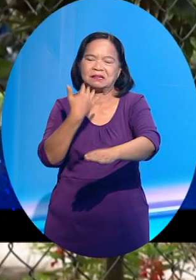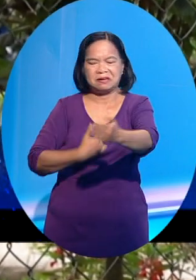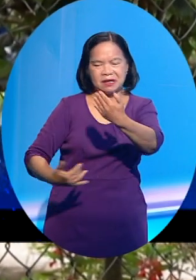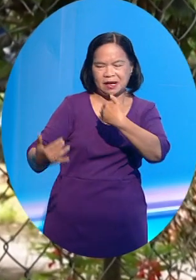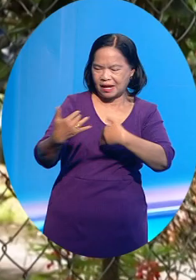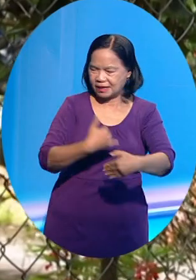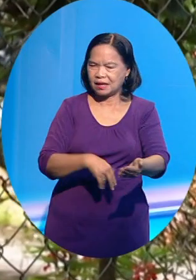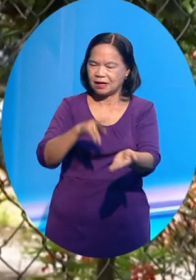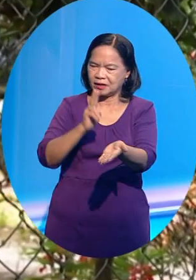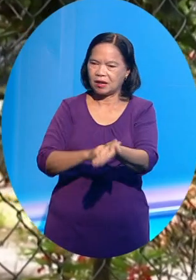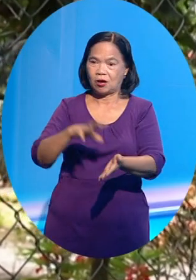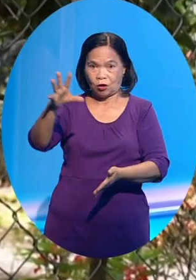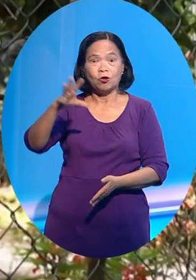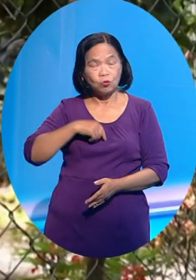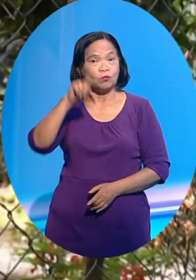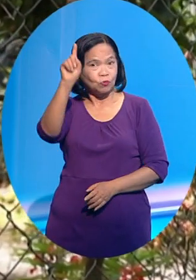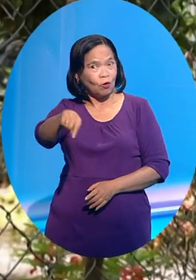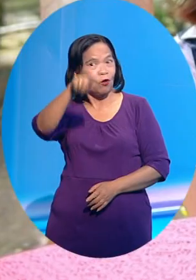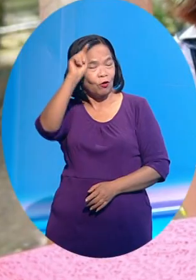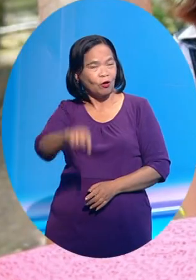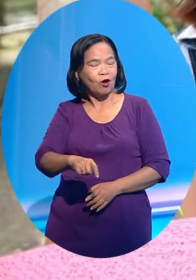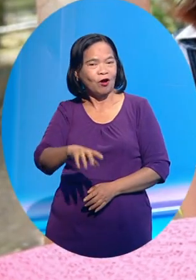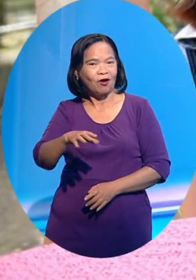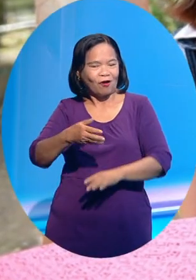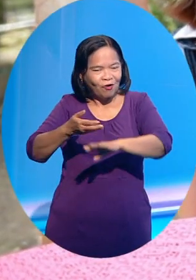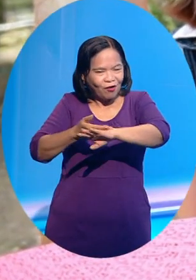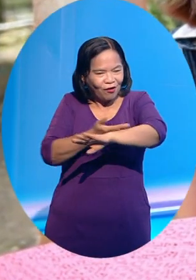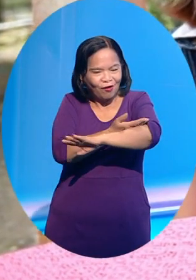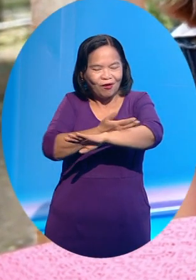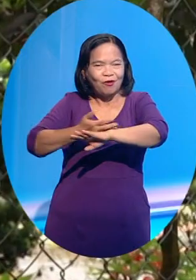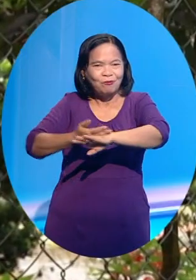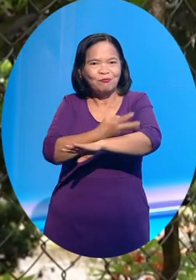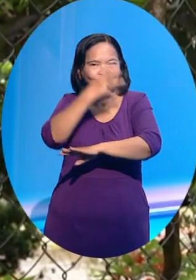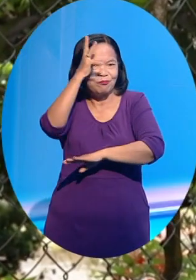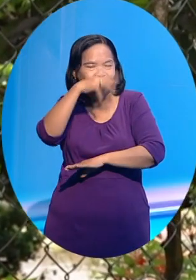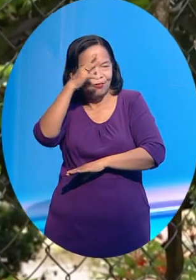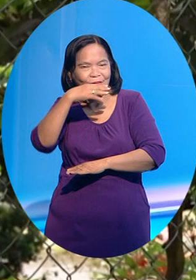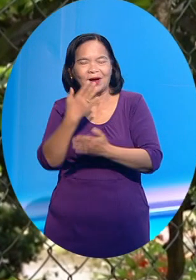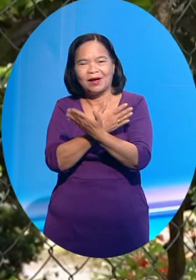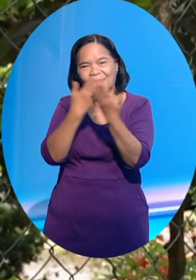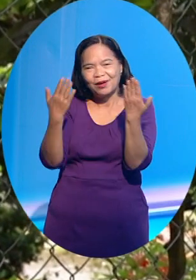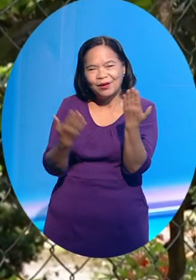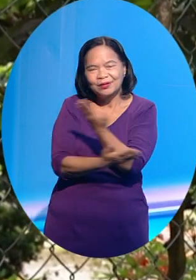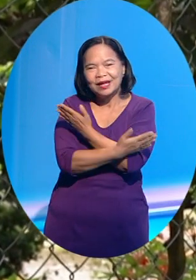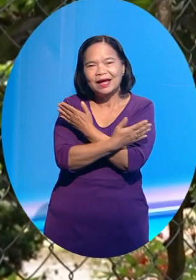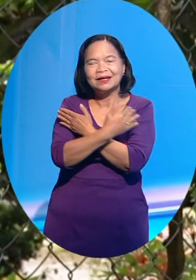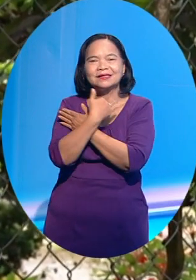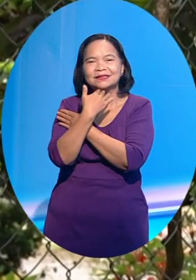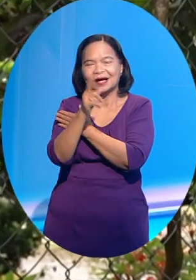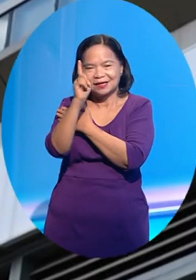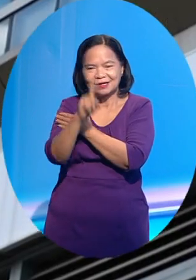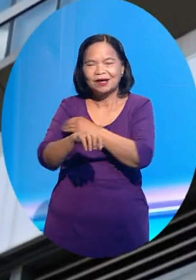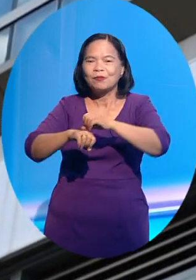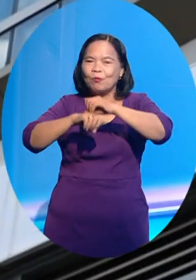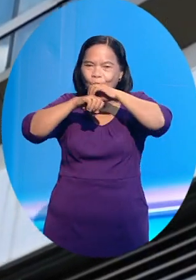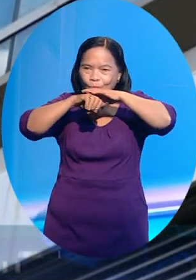y học hiện tại, chúng tôi đã có thể điều trị để giành lại màu da cho bệnh nhân bạch biến. Và chúng tôi hy vọng với những thay đổi tích cực đó sẽ lan tỏa đến tất cả các bệnh nhân bạch